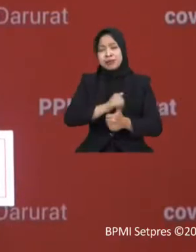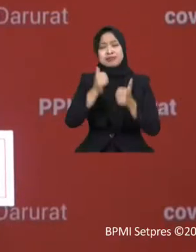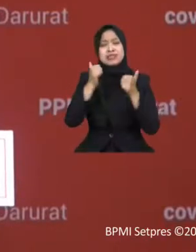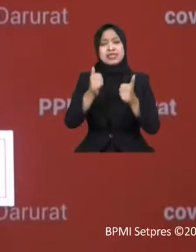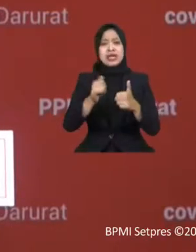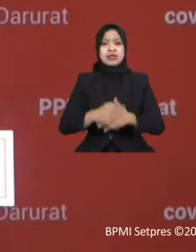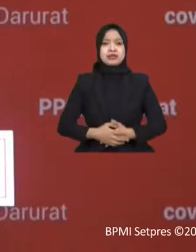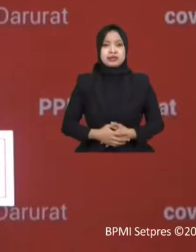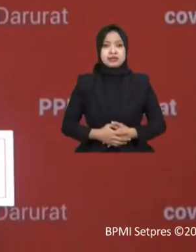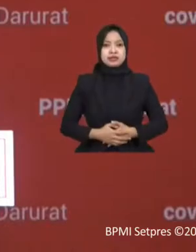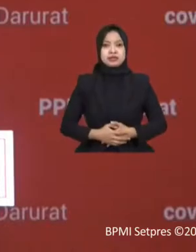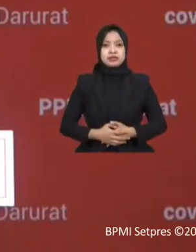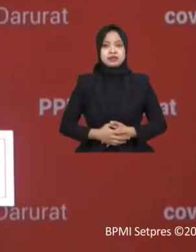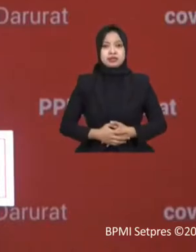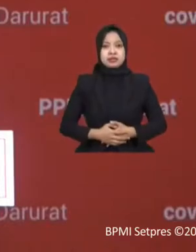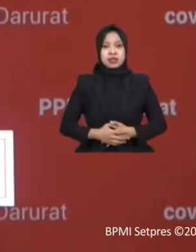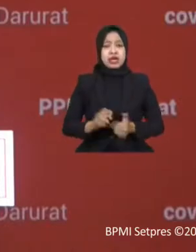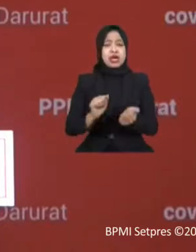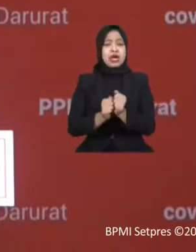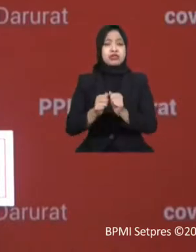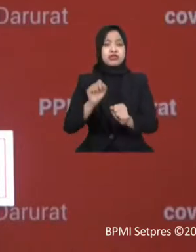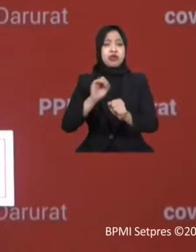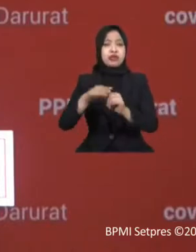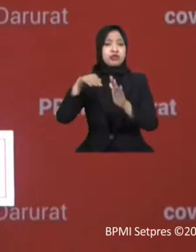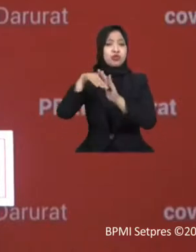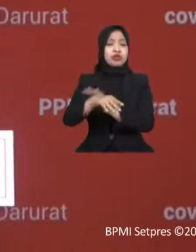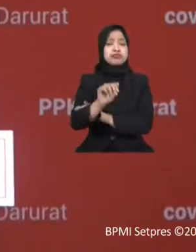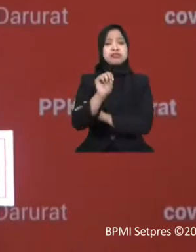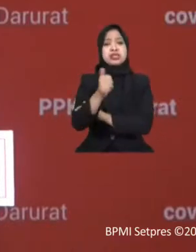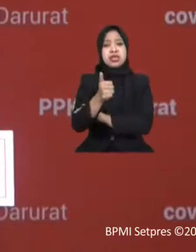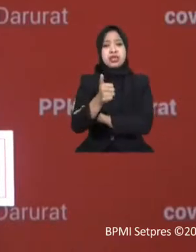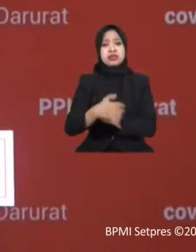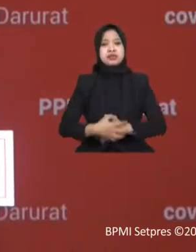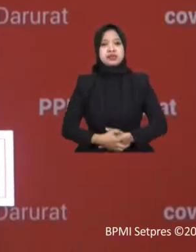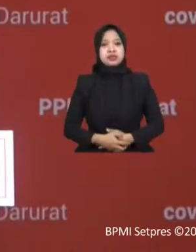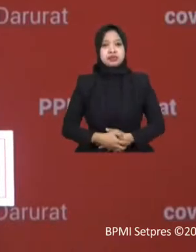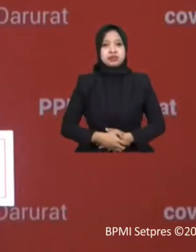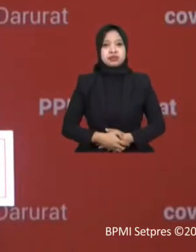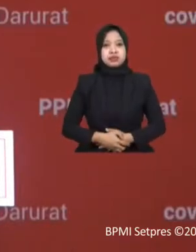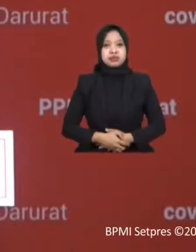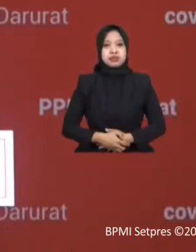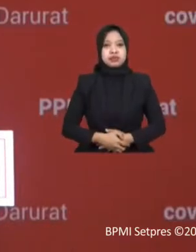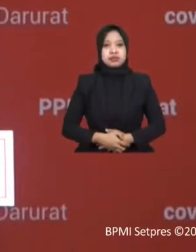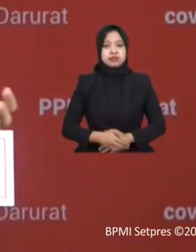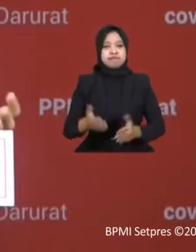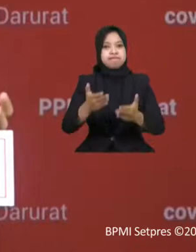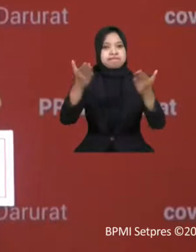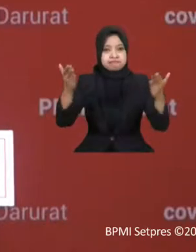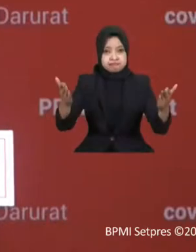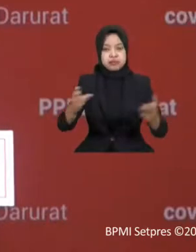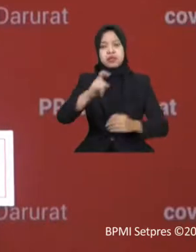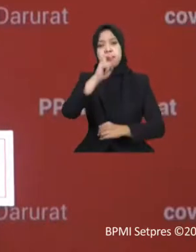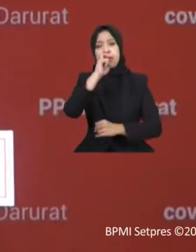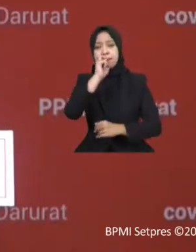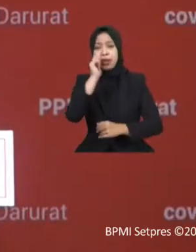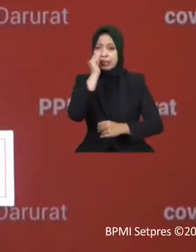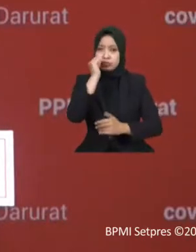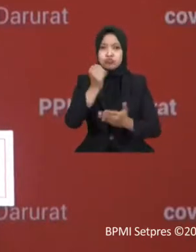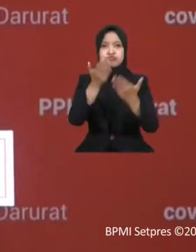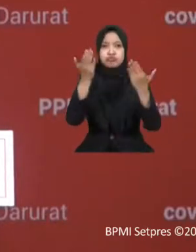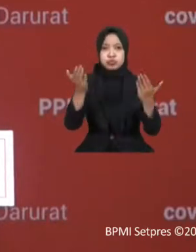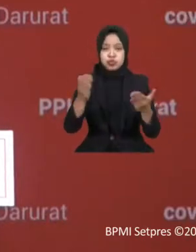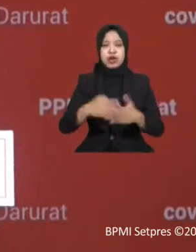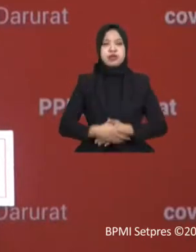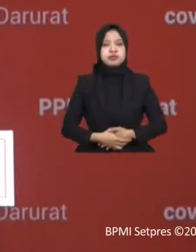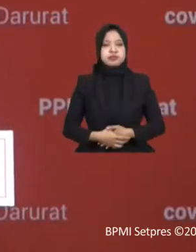dan menurunkan penularan covert 19 di Indonesia bapak ibu saudara sebangsa setanah